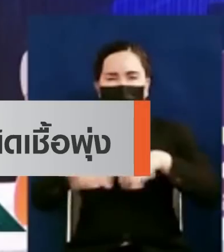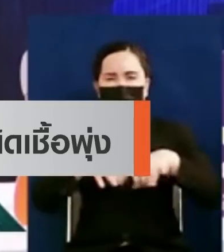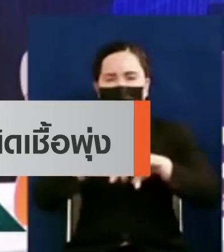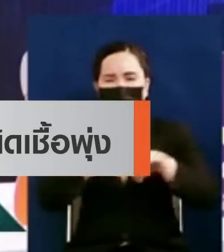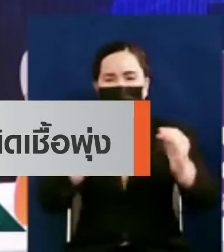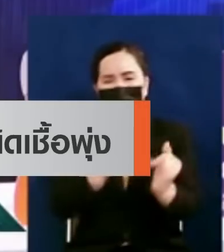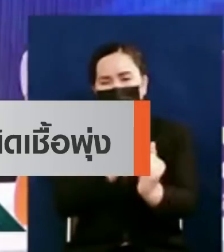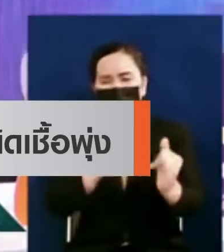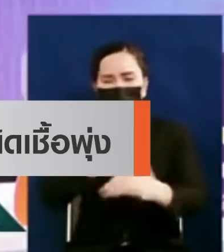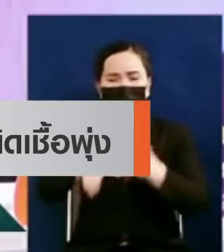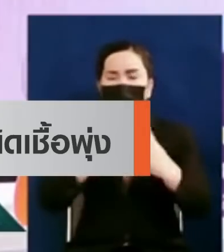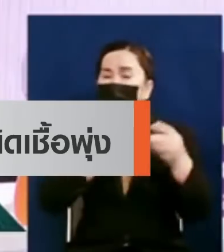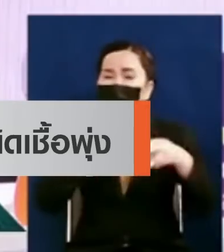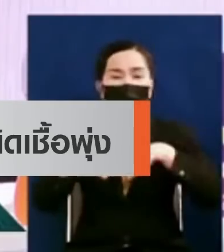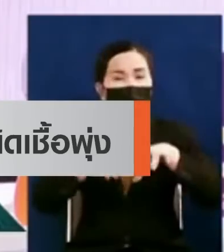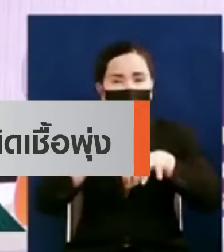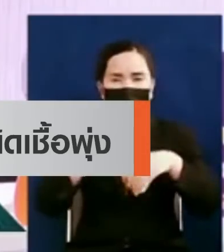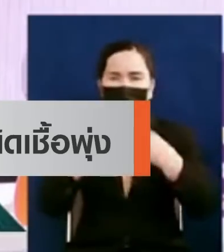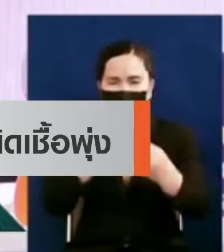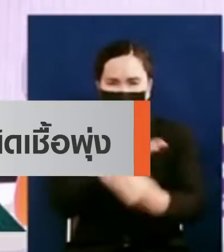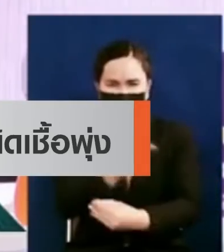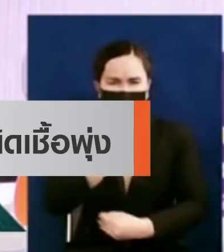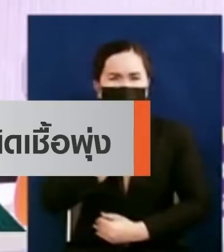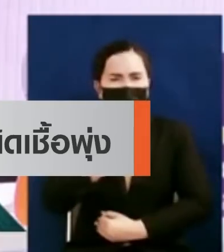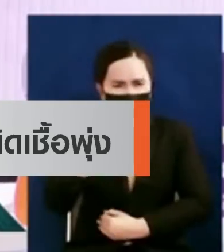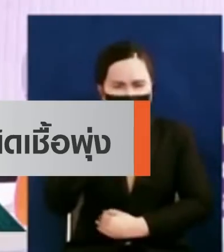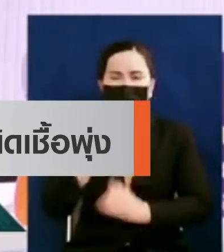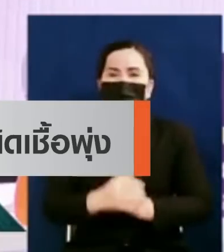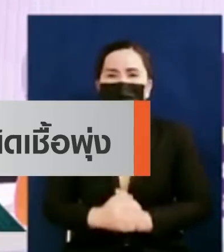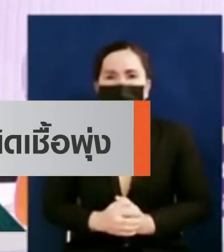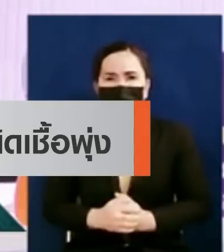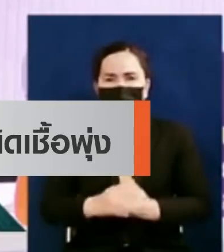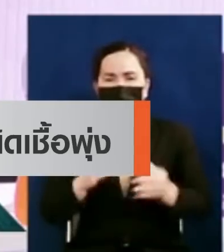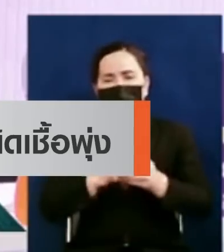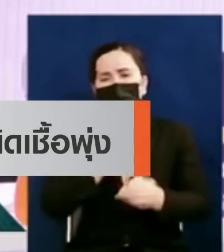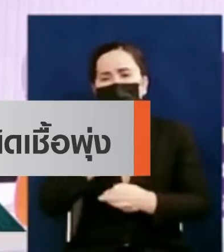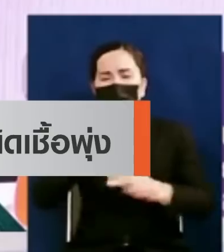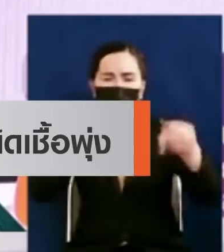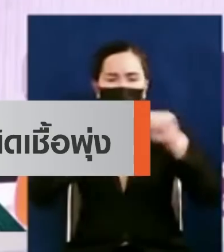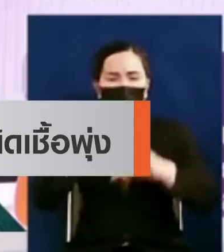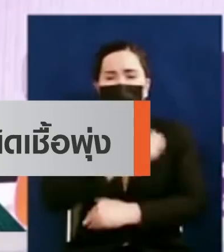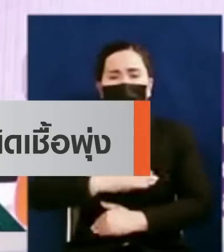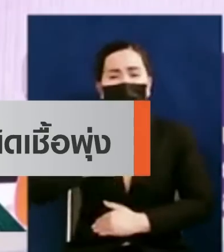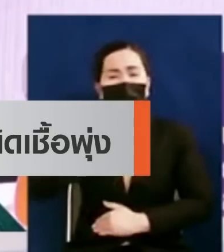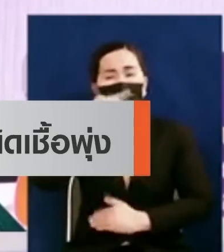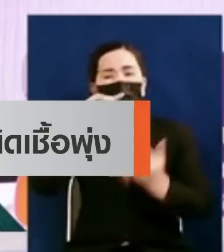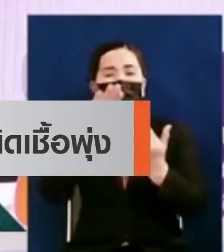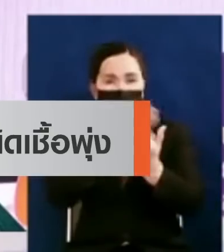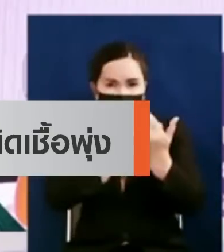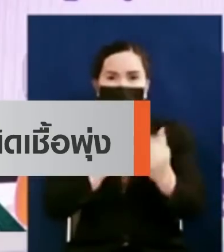ขึ้น2เท่าแต่ผู้ป่วยอาการหนักไม่ได้เพิ่มขึ้นสถานการณ์การใช้เตียงของประเทศรวมเขตสุขภาพ